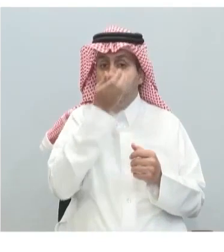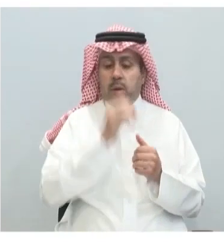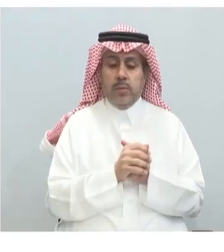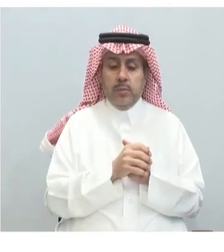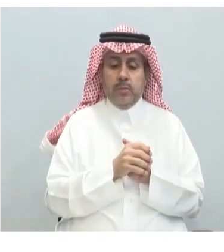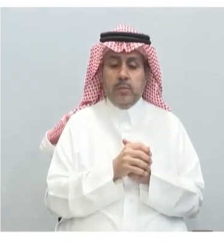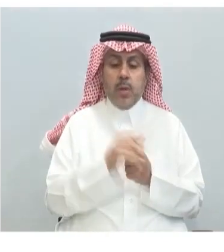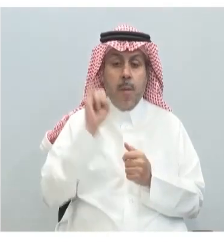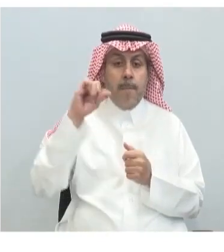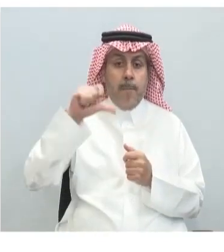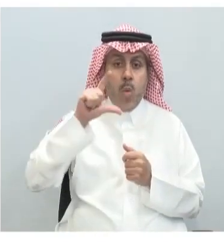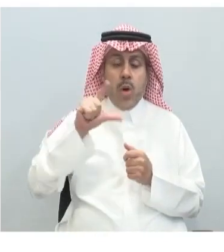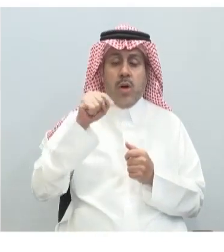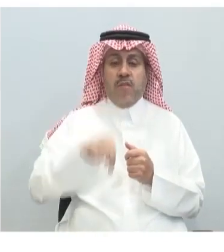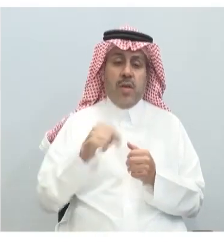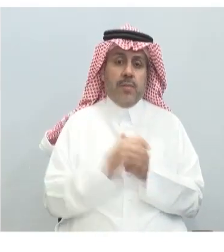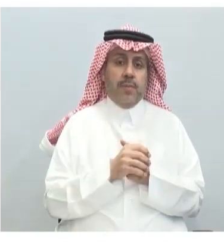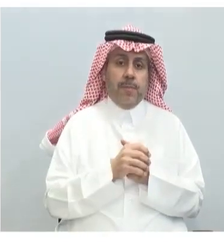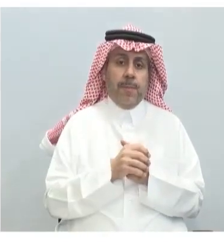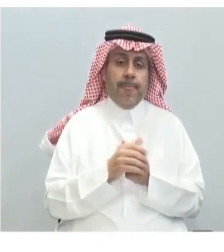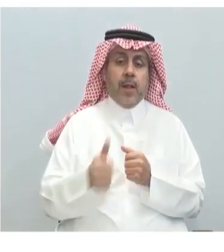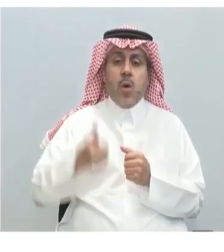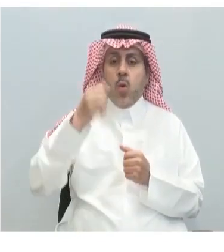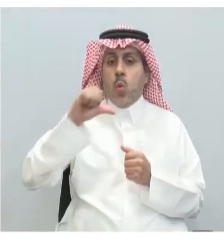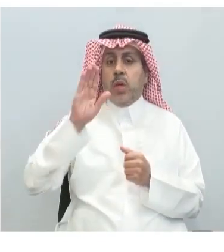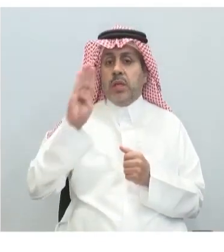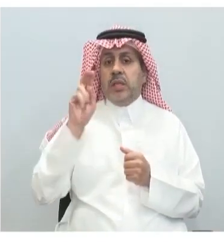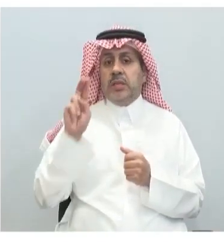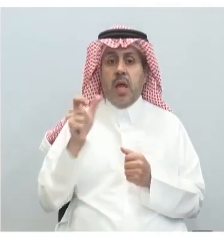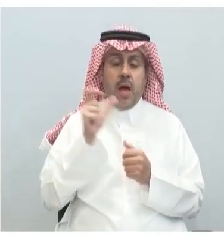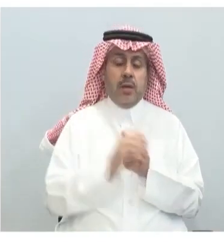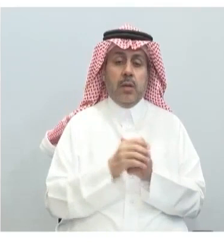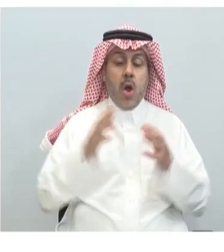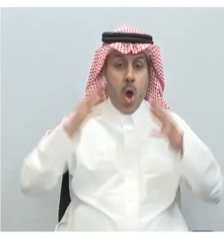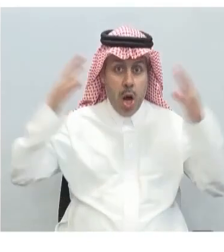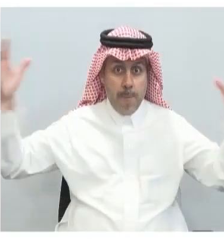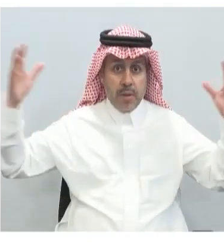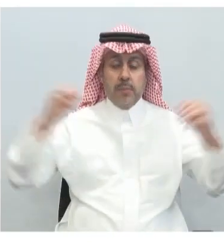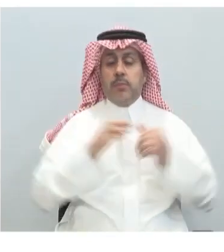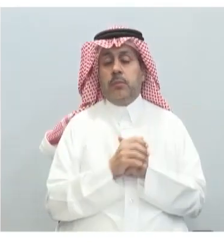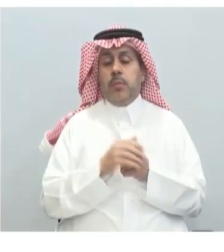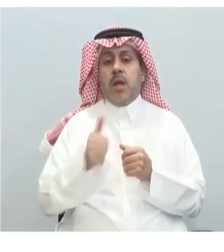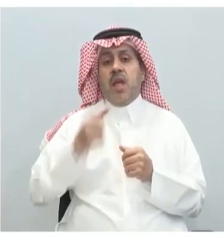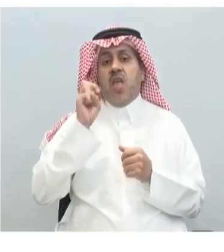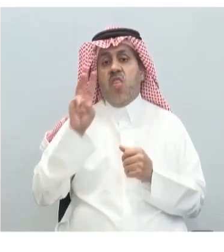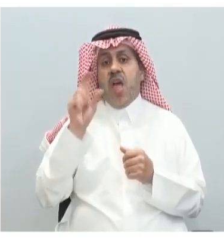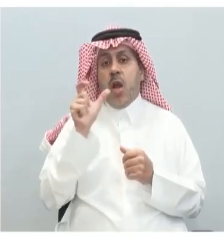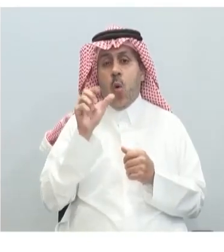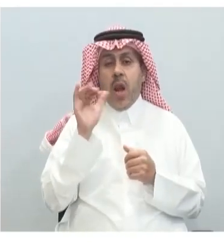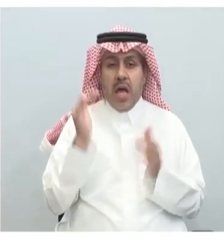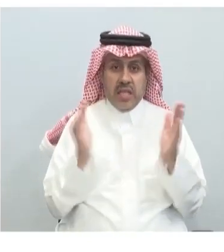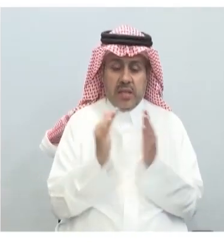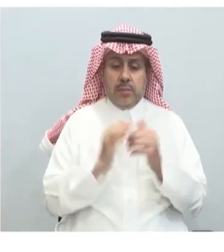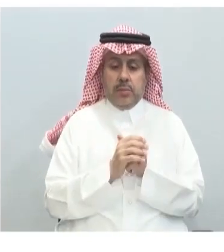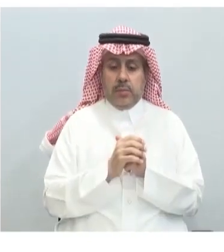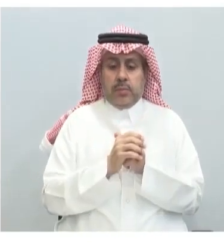هنا المولات تكون طبعا بالنسبه للاوكتان لان حجمه اكبر من حجم الايثانول اذا سيحتاج الى مولات